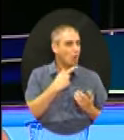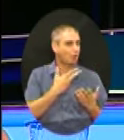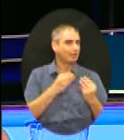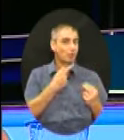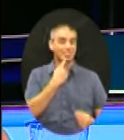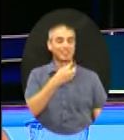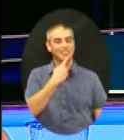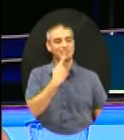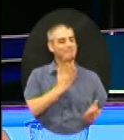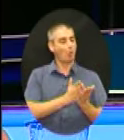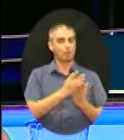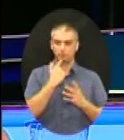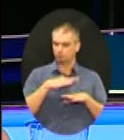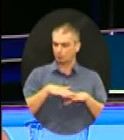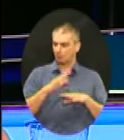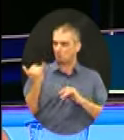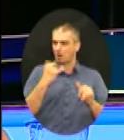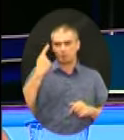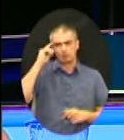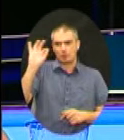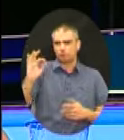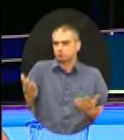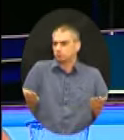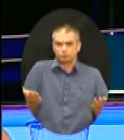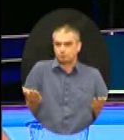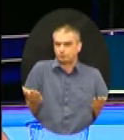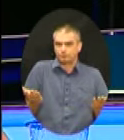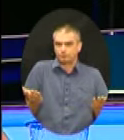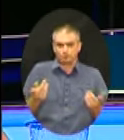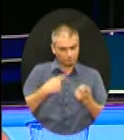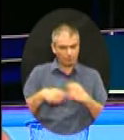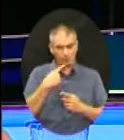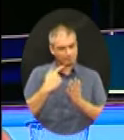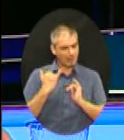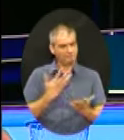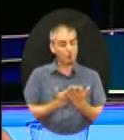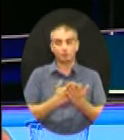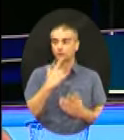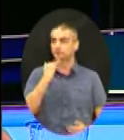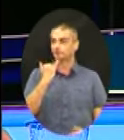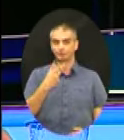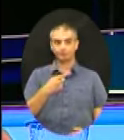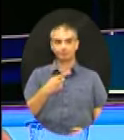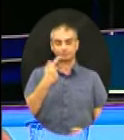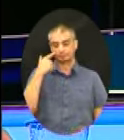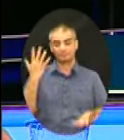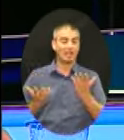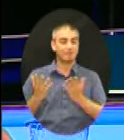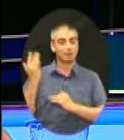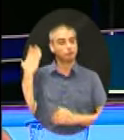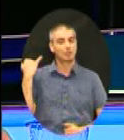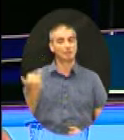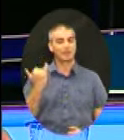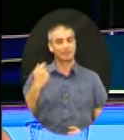גלם לכך שהציבור אומר סליחה מה אתם מביאים את את הדעות שלכם במקום להביא את העובדות נ נן כי ההבחנה שהייתה